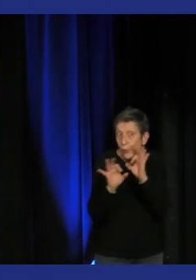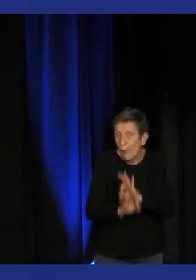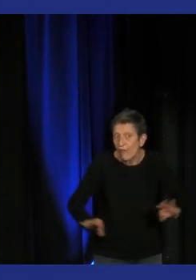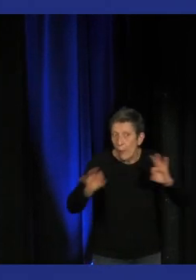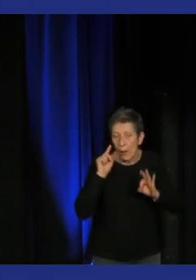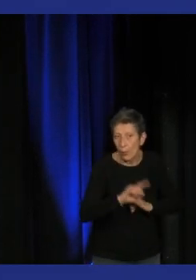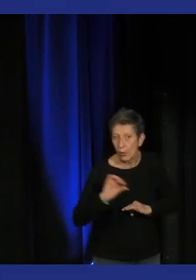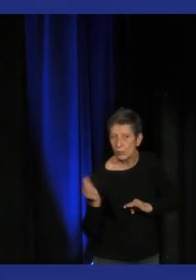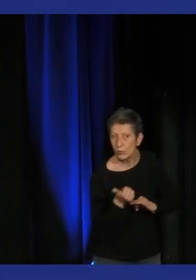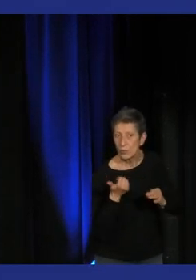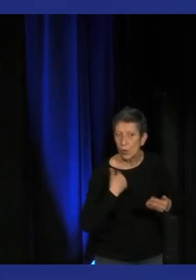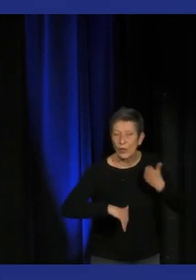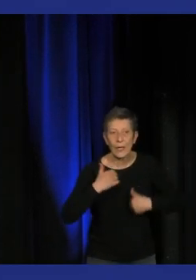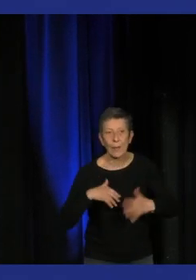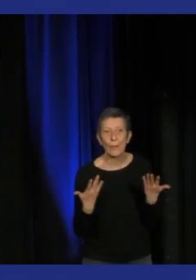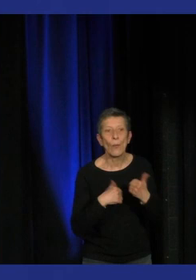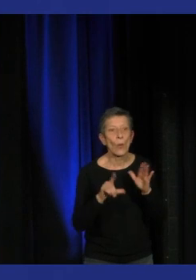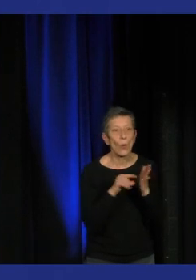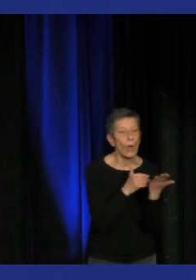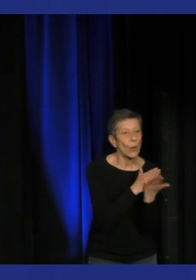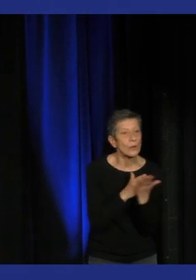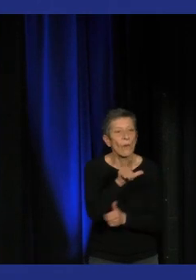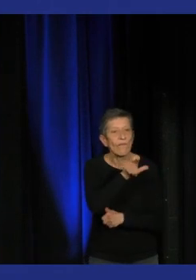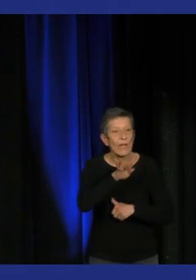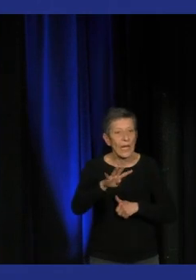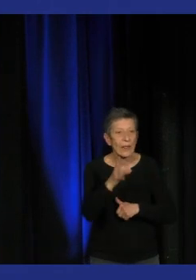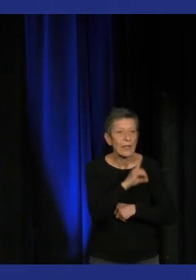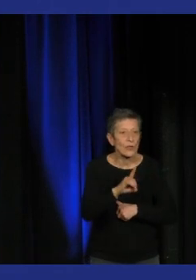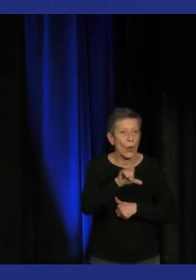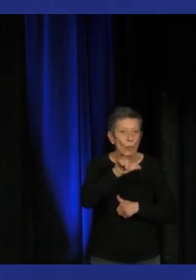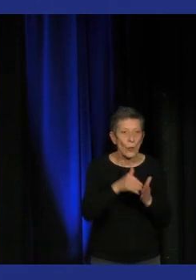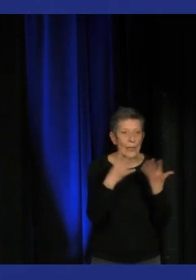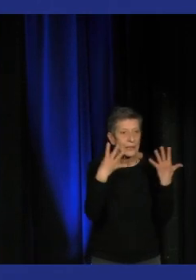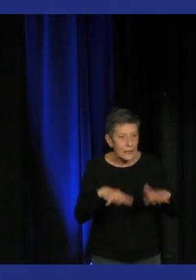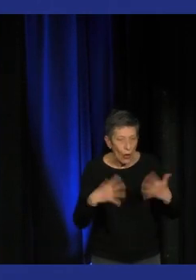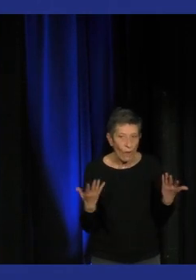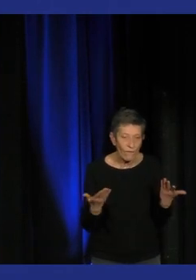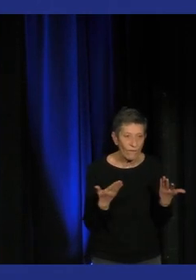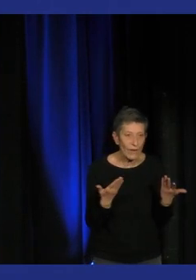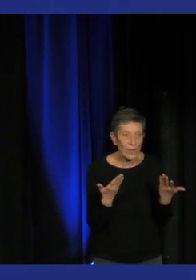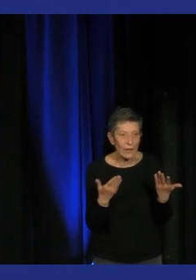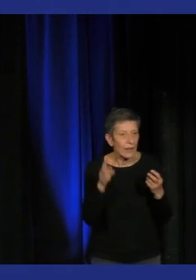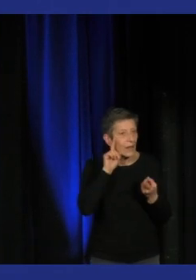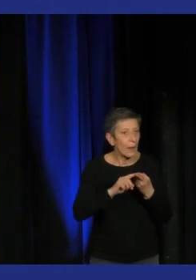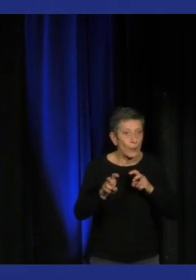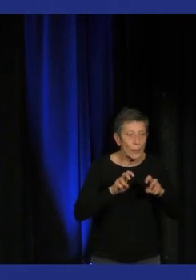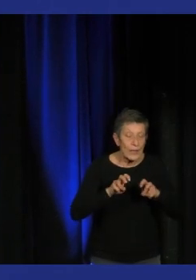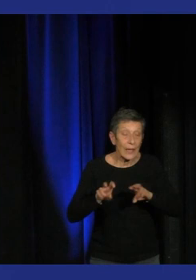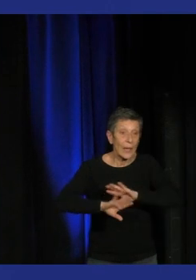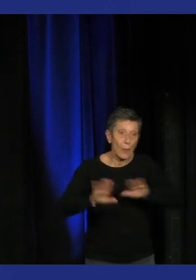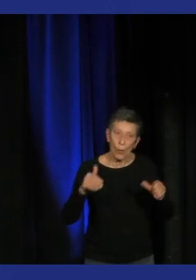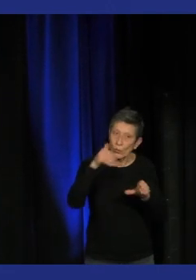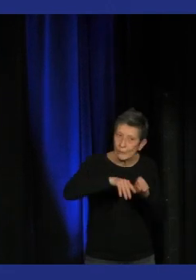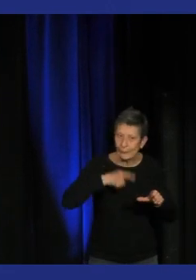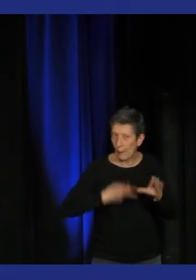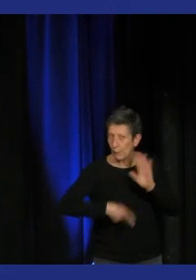d'orientation des mobilités en 2019, le 24 décembre 2019, elle est déjà sur plus de handicaps. On ne va